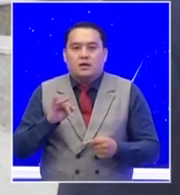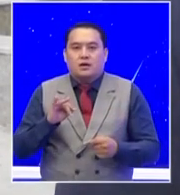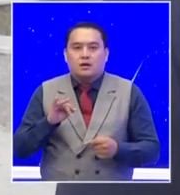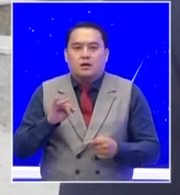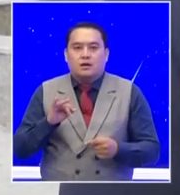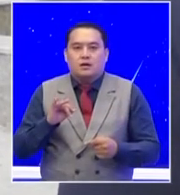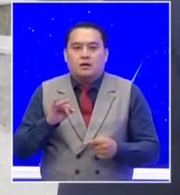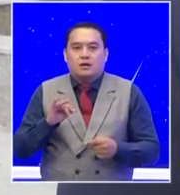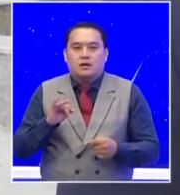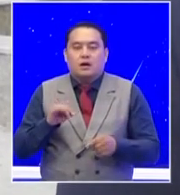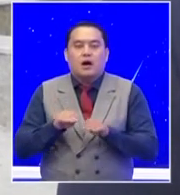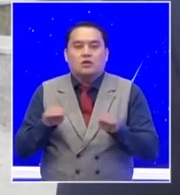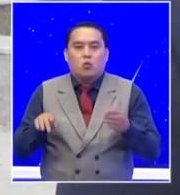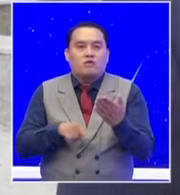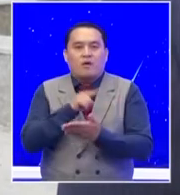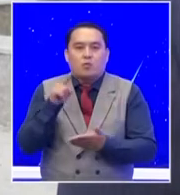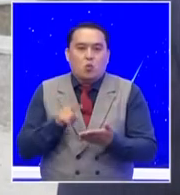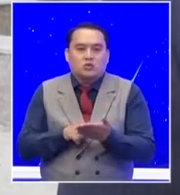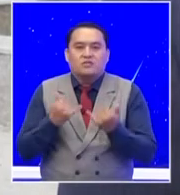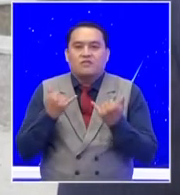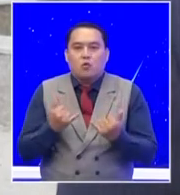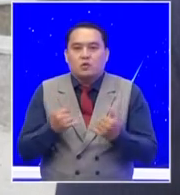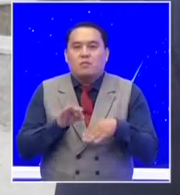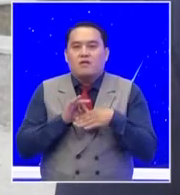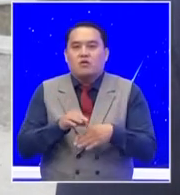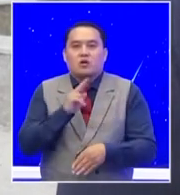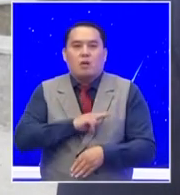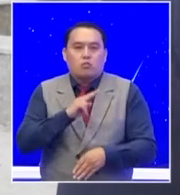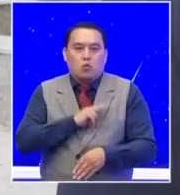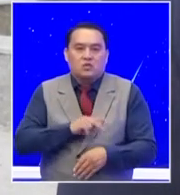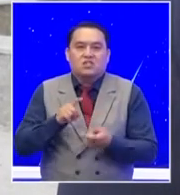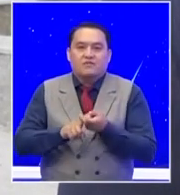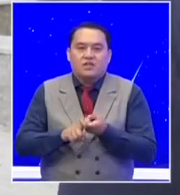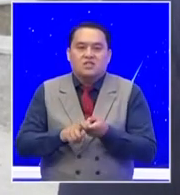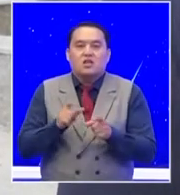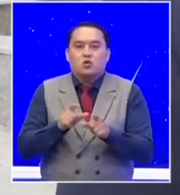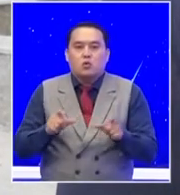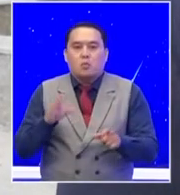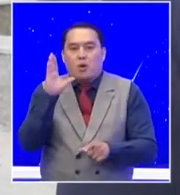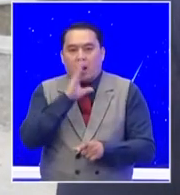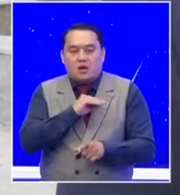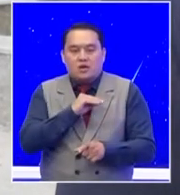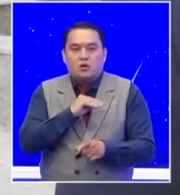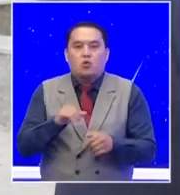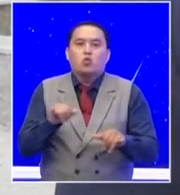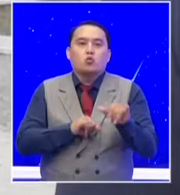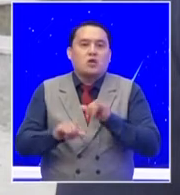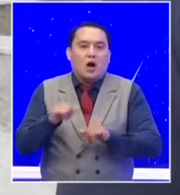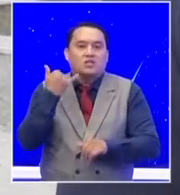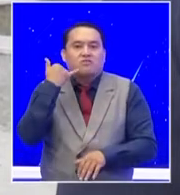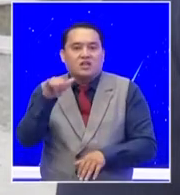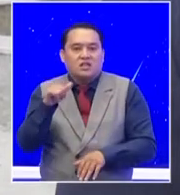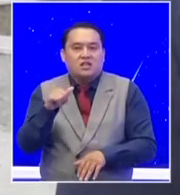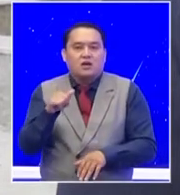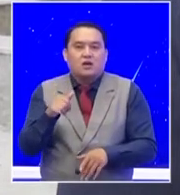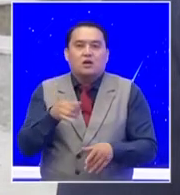относительно категориям вопросов. На сегодняшний день мы проводим такие разъяснительные работы среди граждан, чтобы они могли знать, куда звонить,